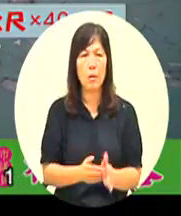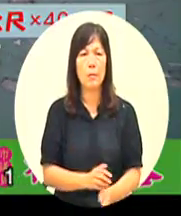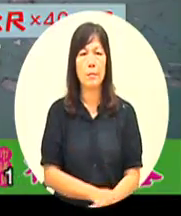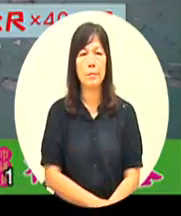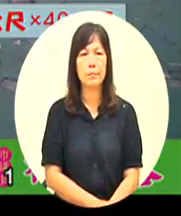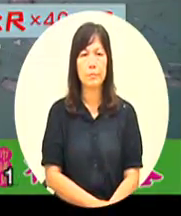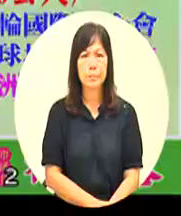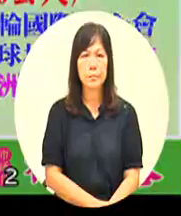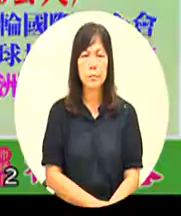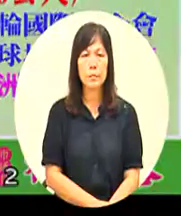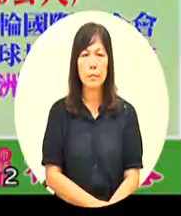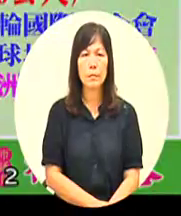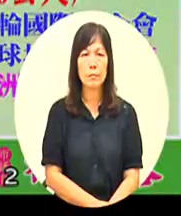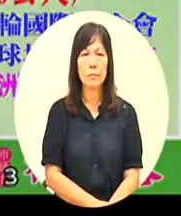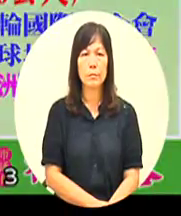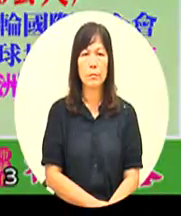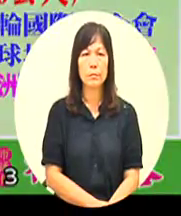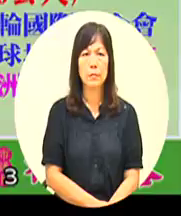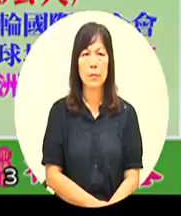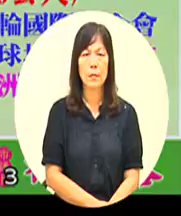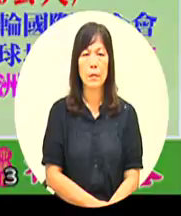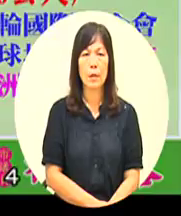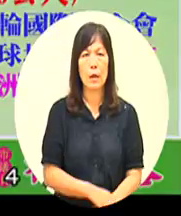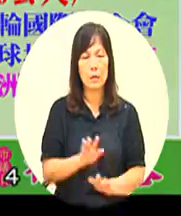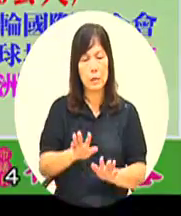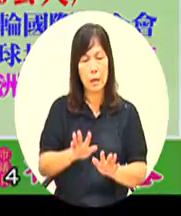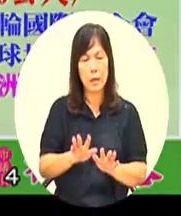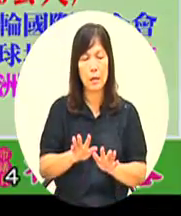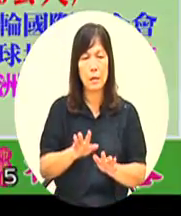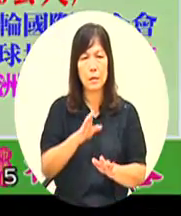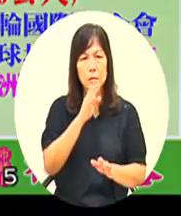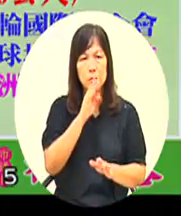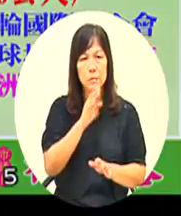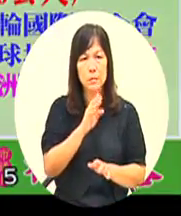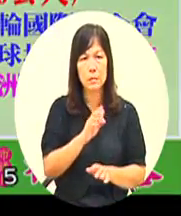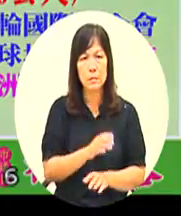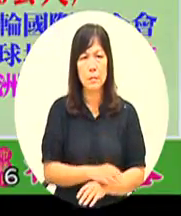那但现在是还没有一个